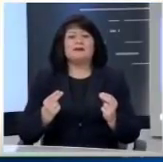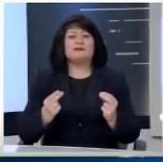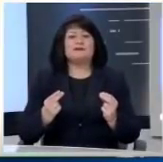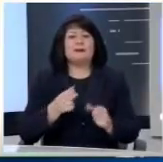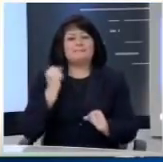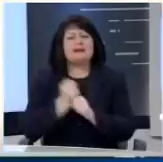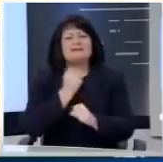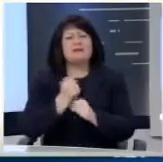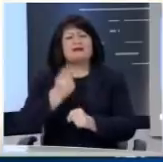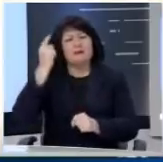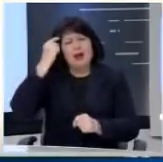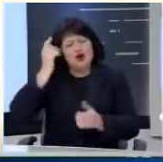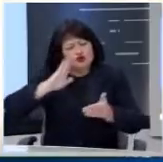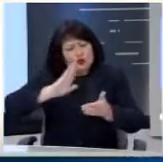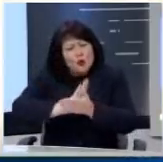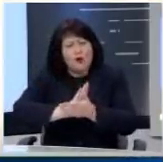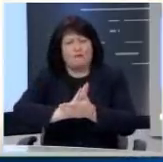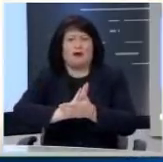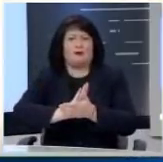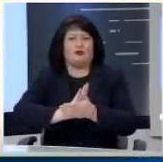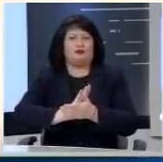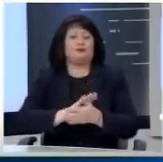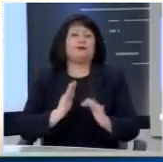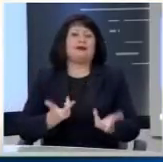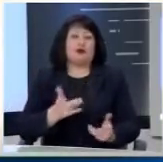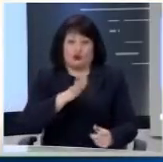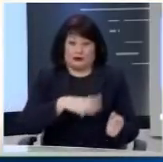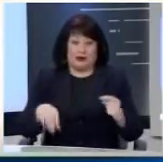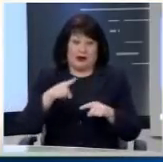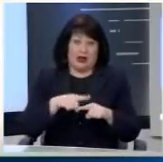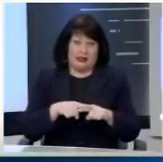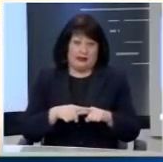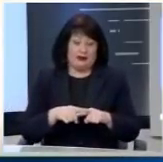αιμονής και ιδεοληψίας σας, ότι σε αυτόν τον τόπο